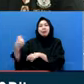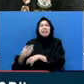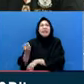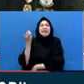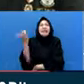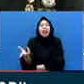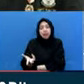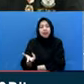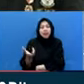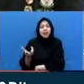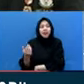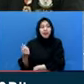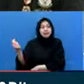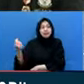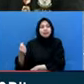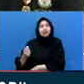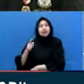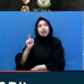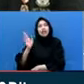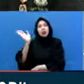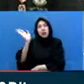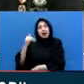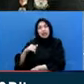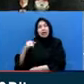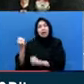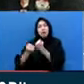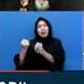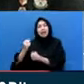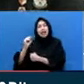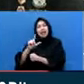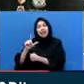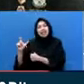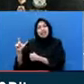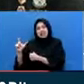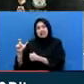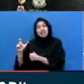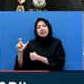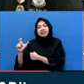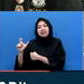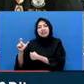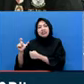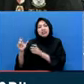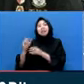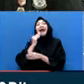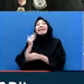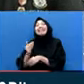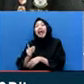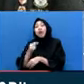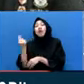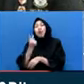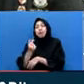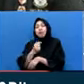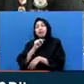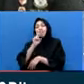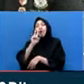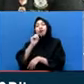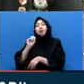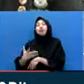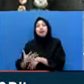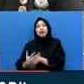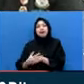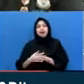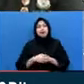karena ee satu hari aja kalau jenis-jenis seperti itu umumnya itu sudah di angka 20 juta untuk ee Land Cruiser